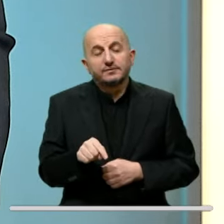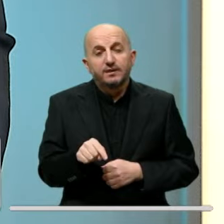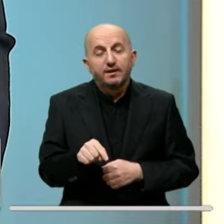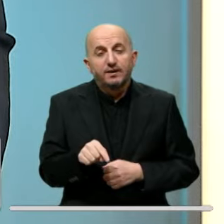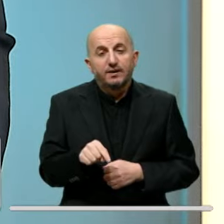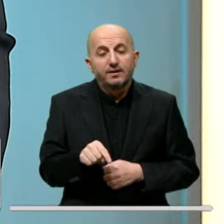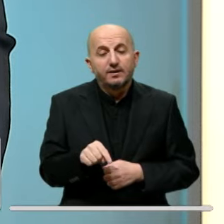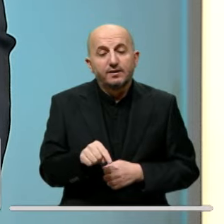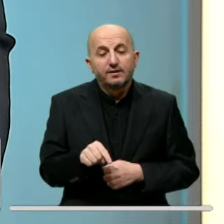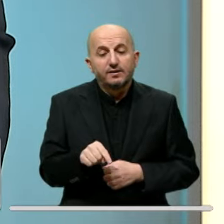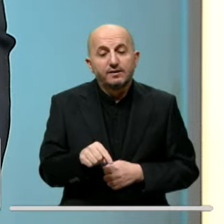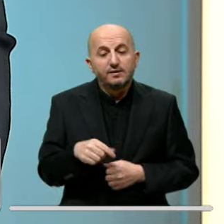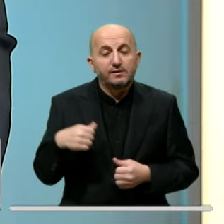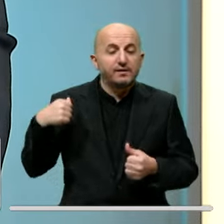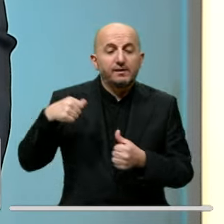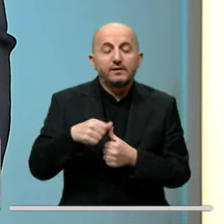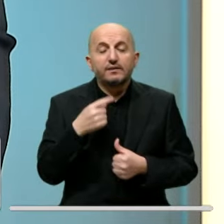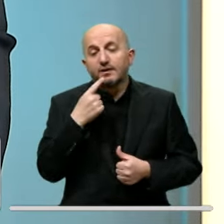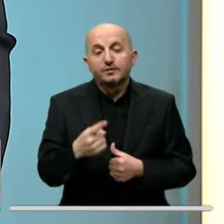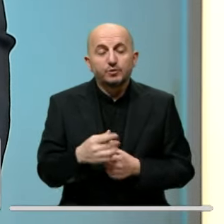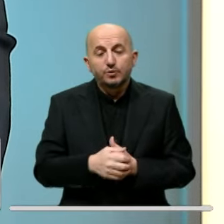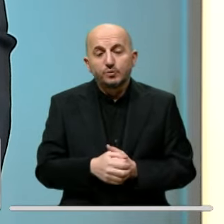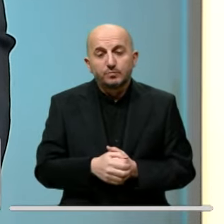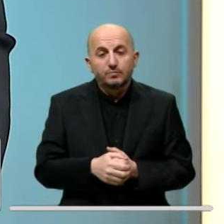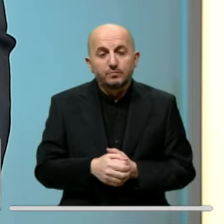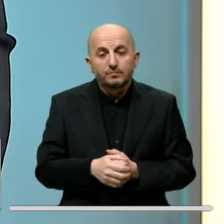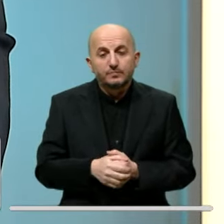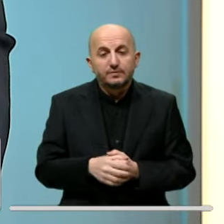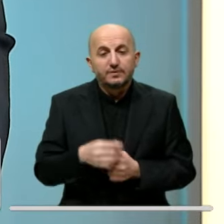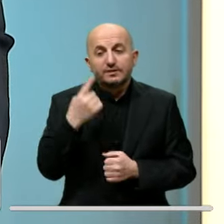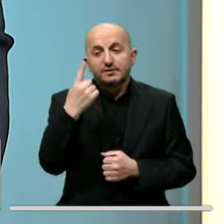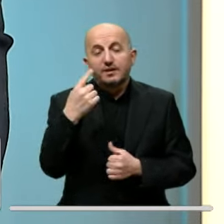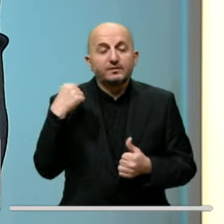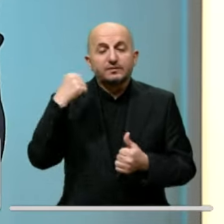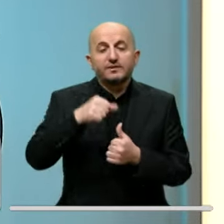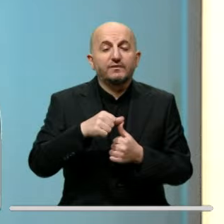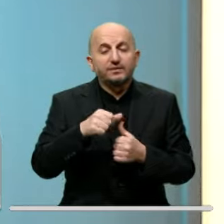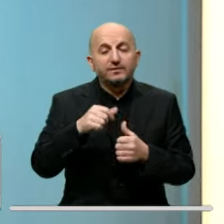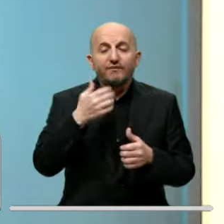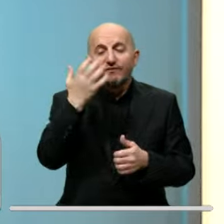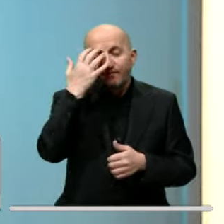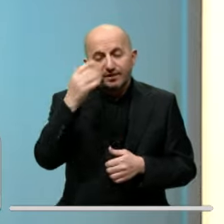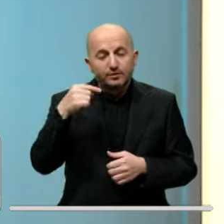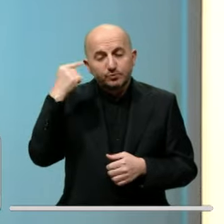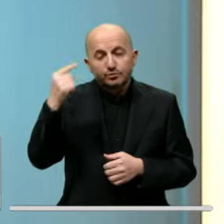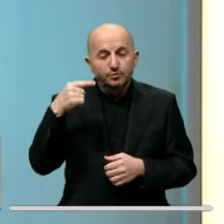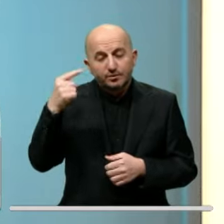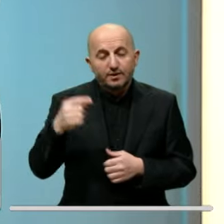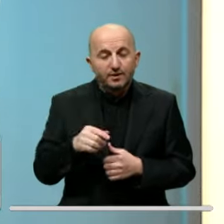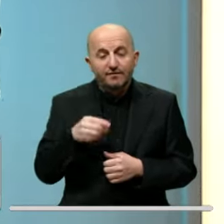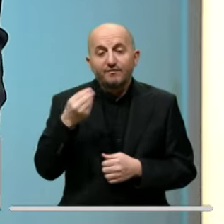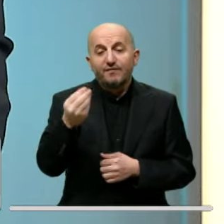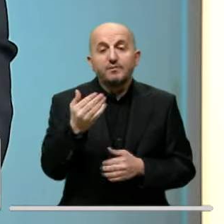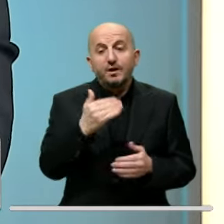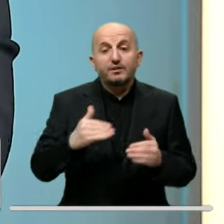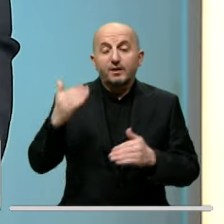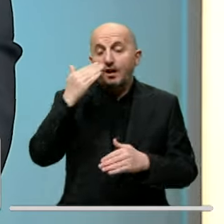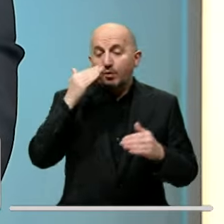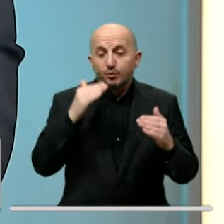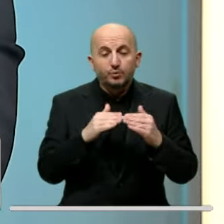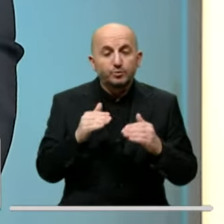bunu tekrar ediyorum. Yani tek seferde fakiri düşünerek bunu vermek daha